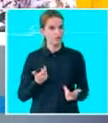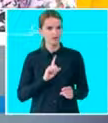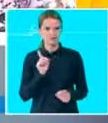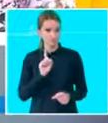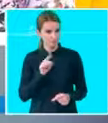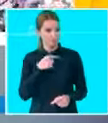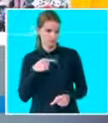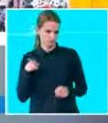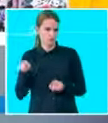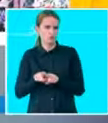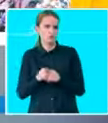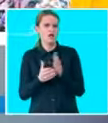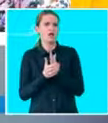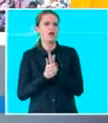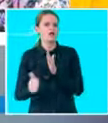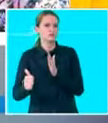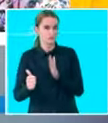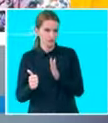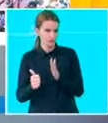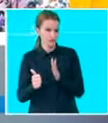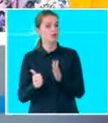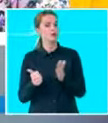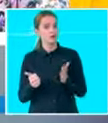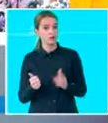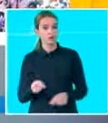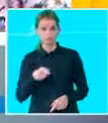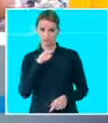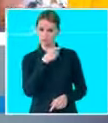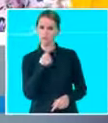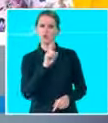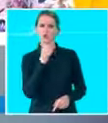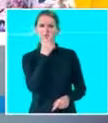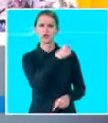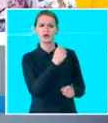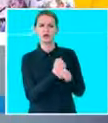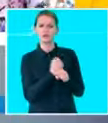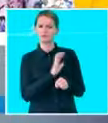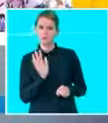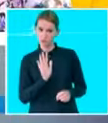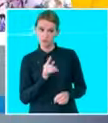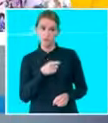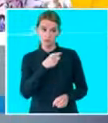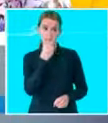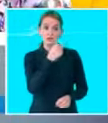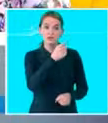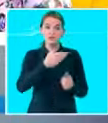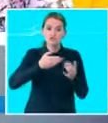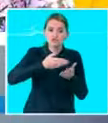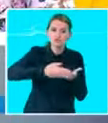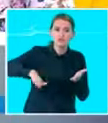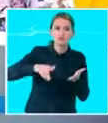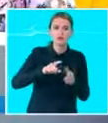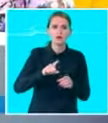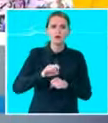гледах този репортаж. Първо трябва да кажем на зрителите, че това не е част от кампанията на нито един от кандидатите. Това е формат на